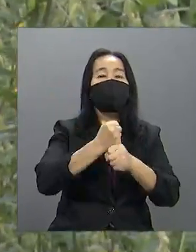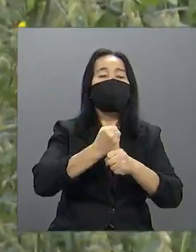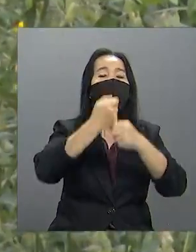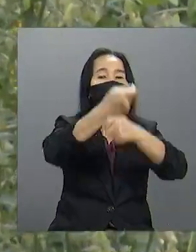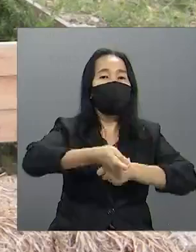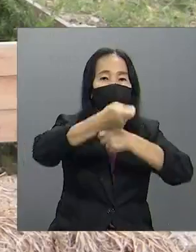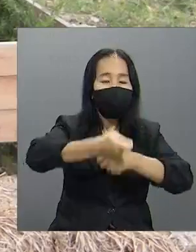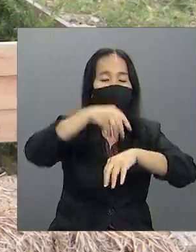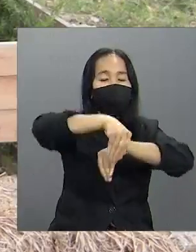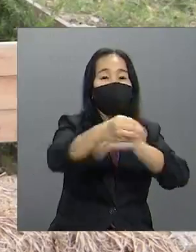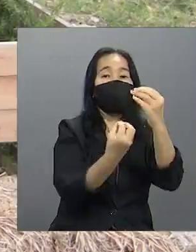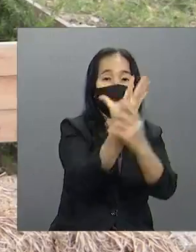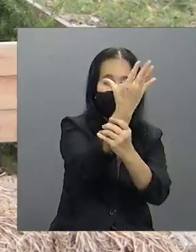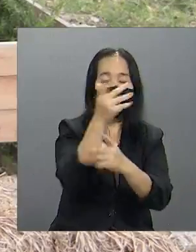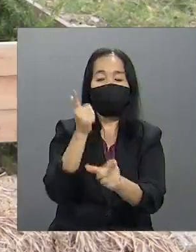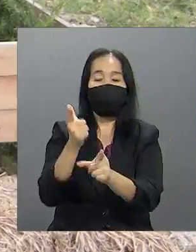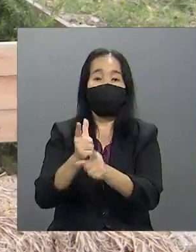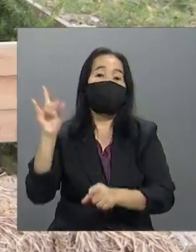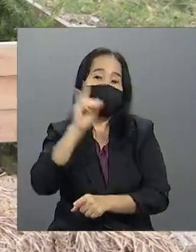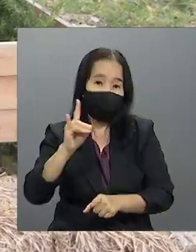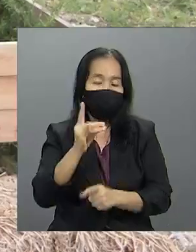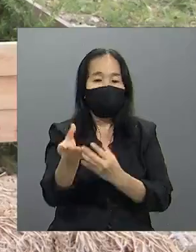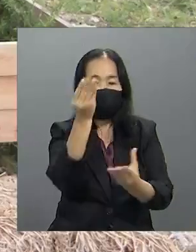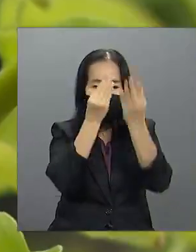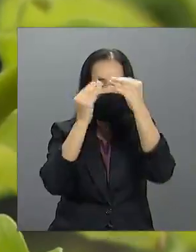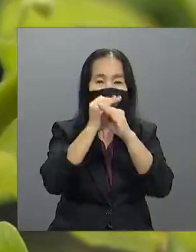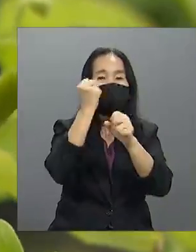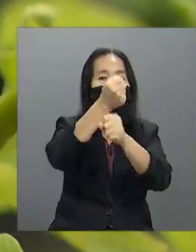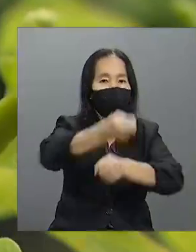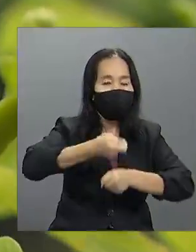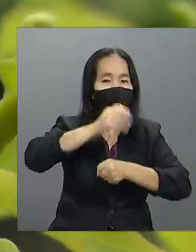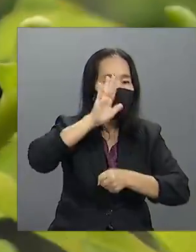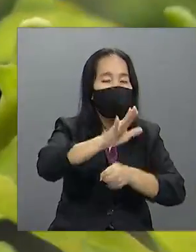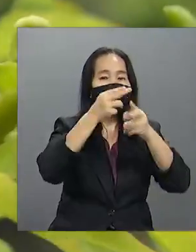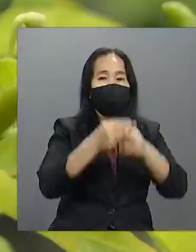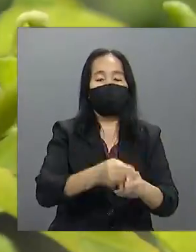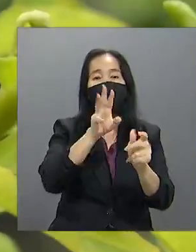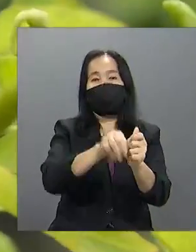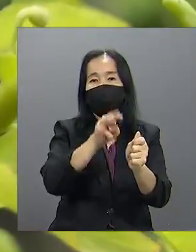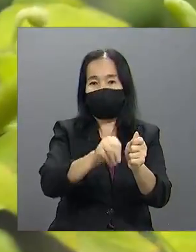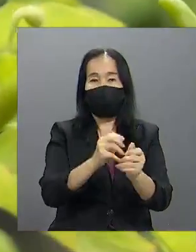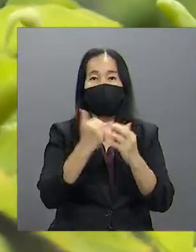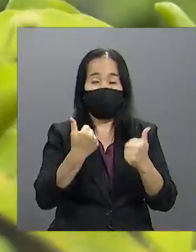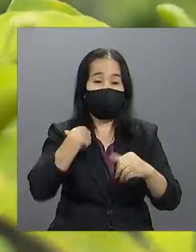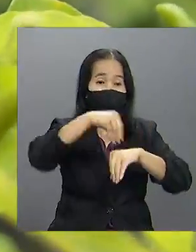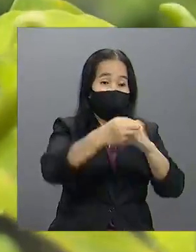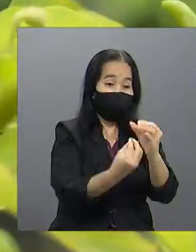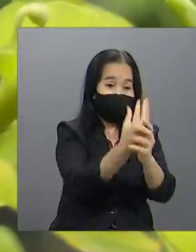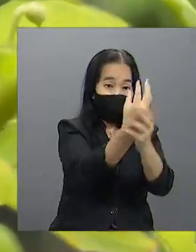งสัตว์และแหล่งเรียนรู้เรื่องการทำเกษตรของคนเมืองซึ่งปัจจุบันมีพืชงอกงามแล้วนับร้อยสาย